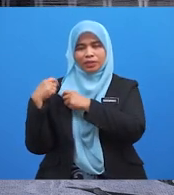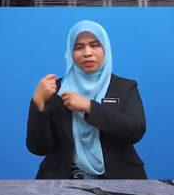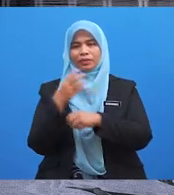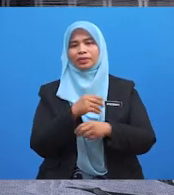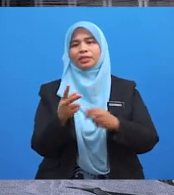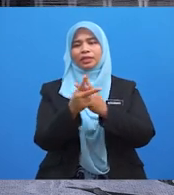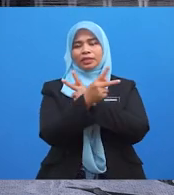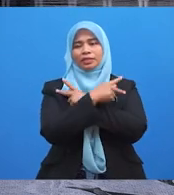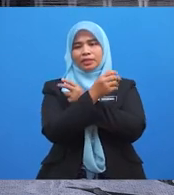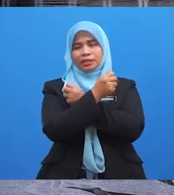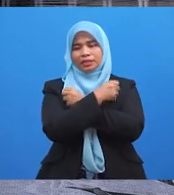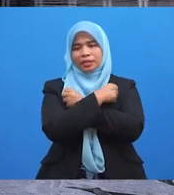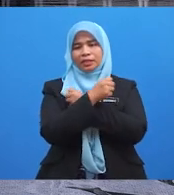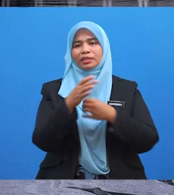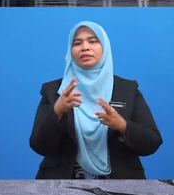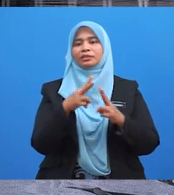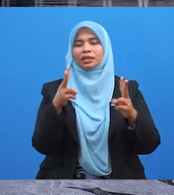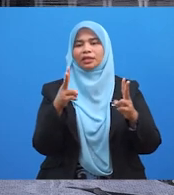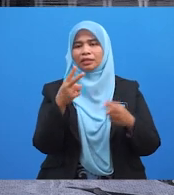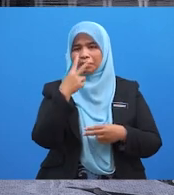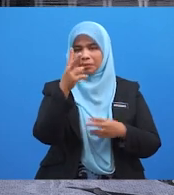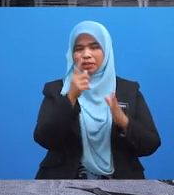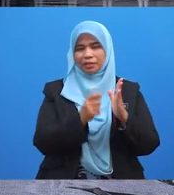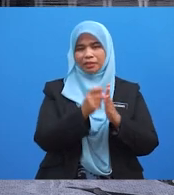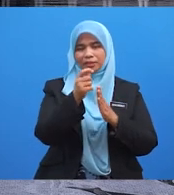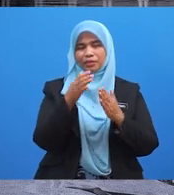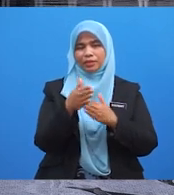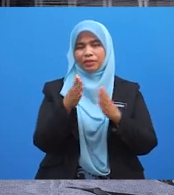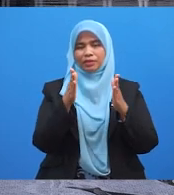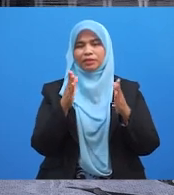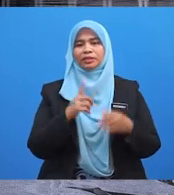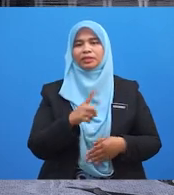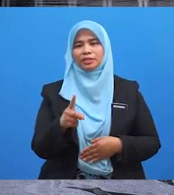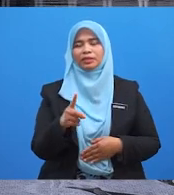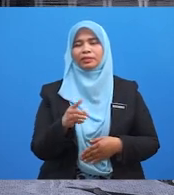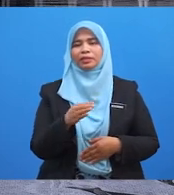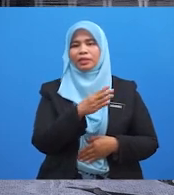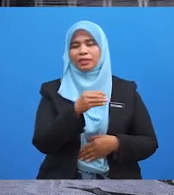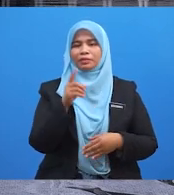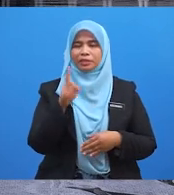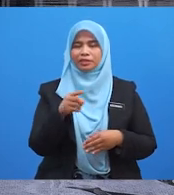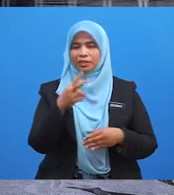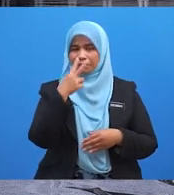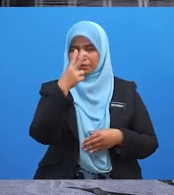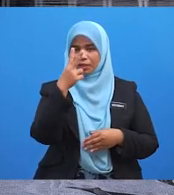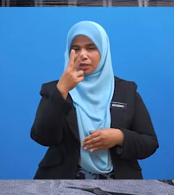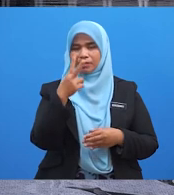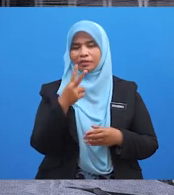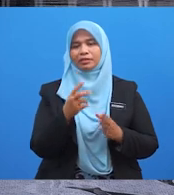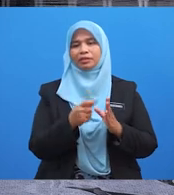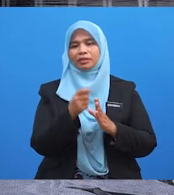sangat dipandang tinggi oleh Islam dan perlu diterapkan dalam diri sebagai